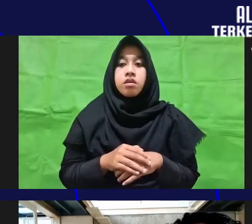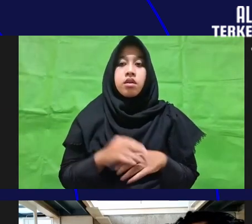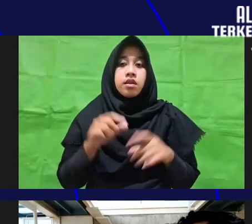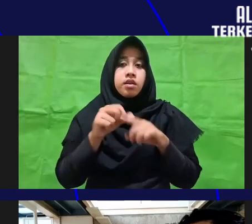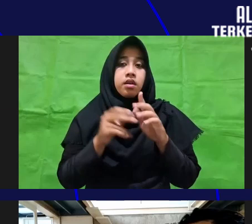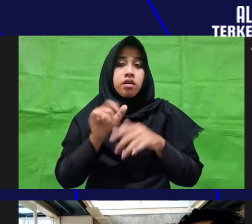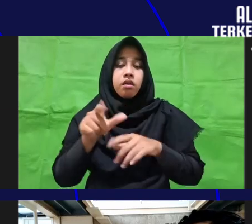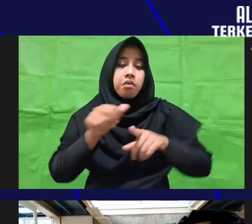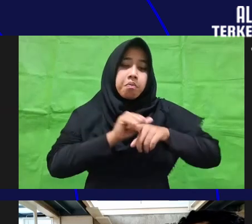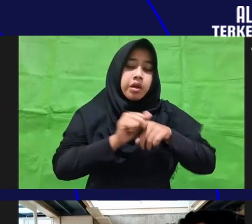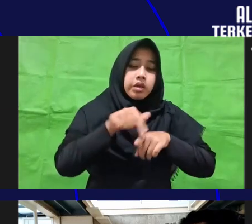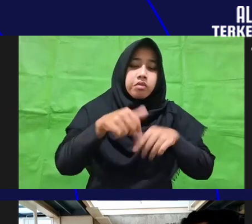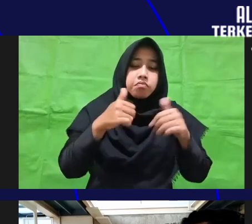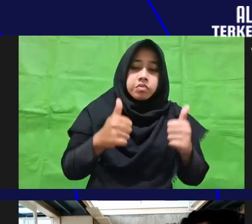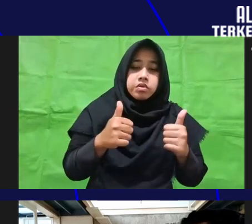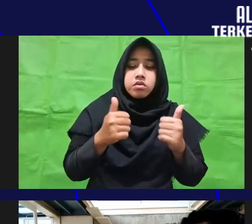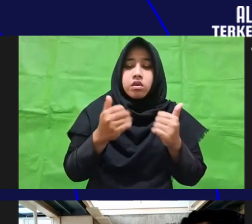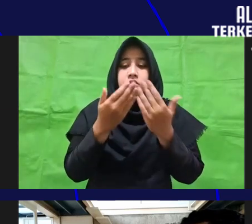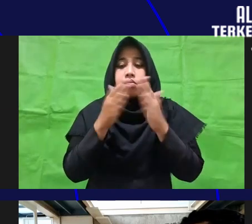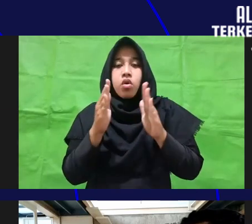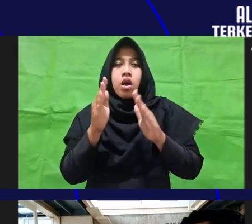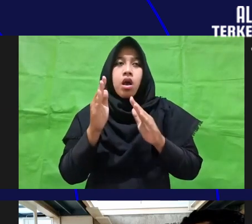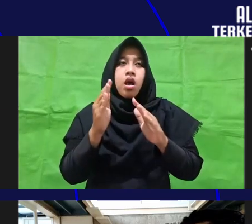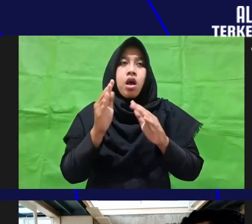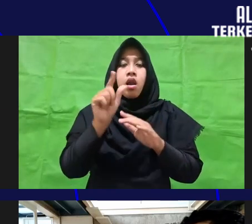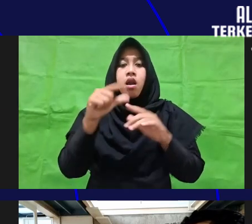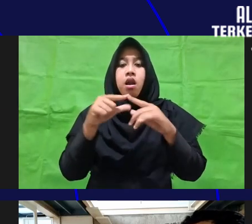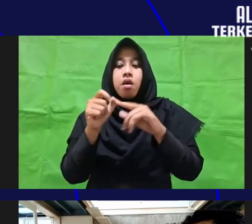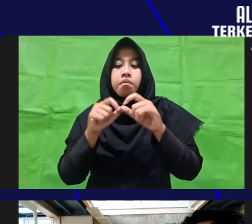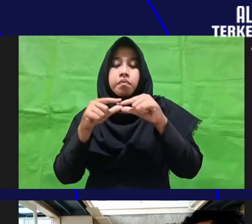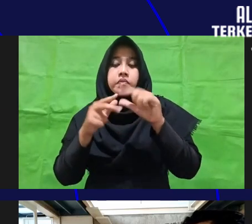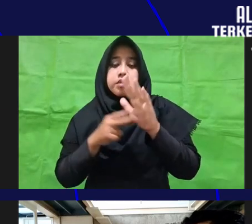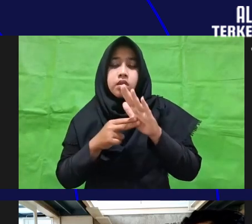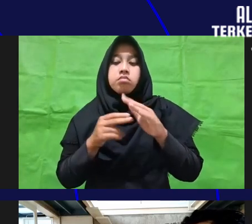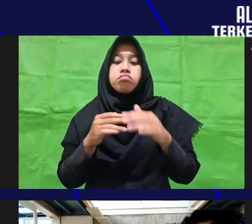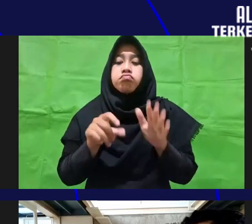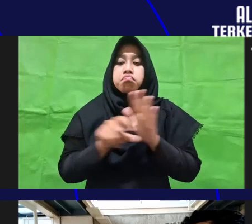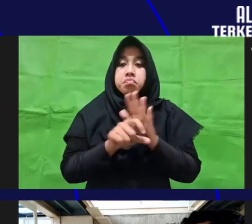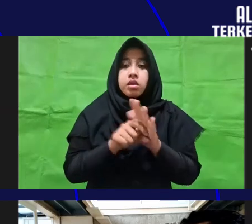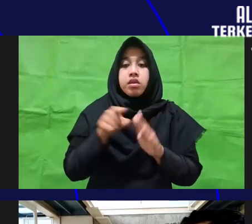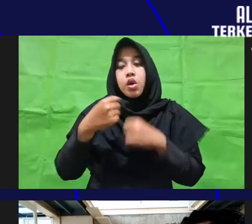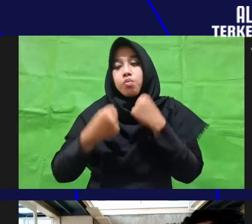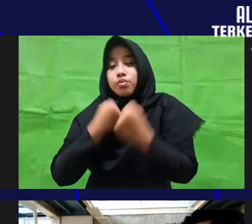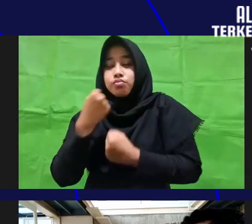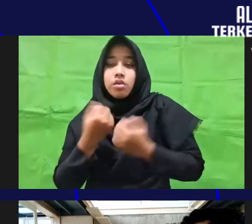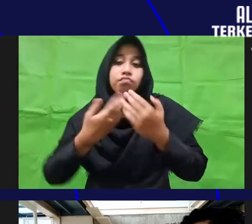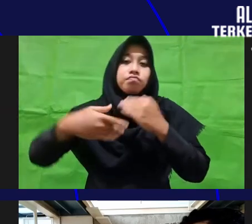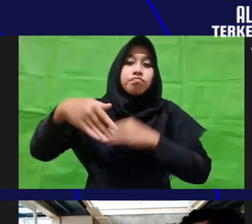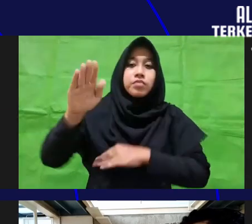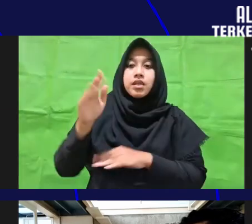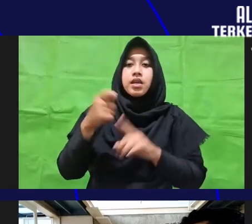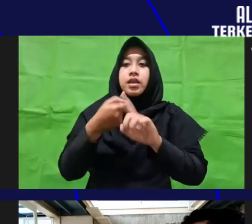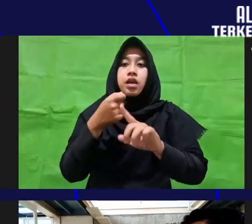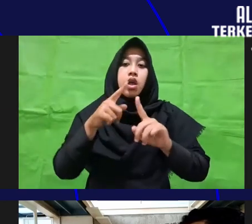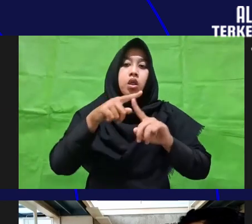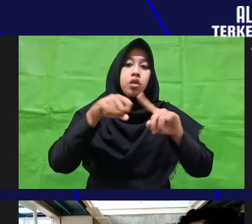ini lebih bisa membongkar banyak lapisan atau layer. Ya. Misalnya dia berusaha berangkat dari toko